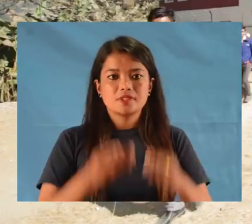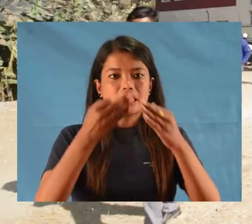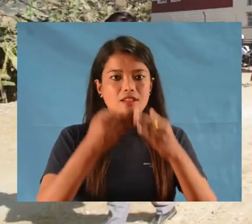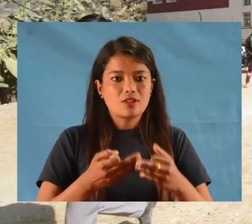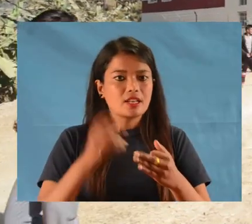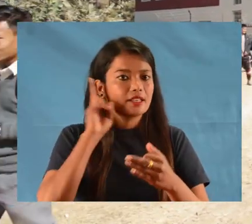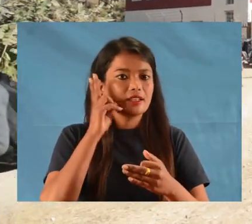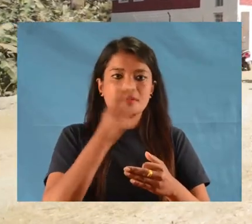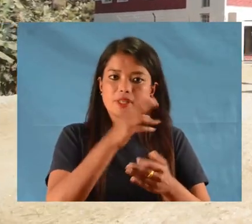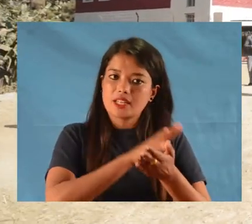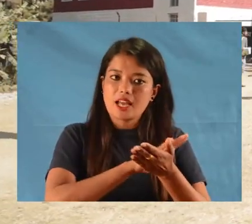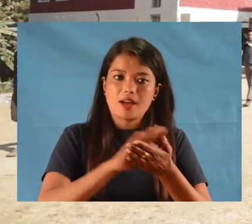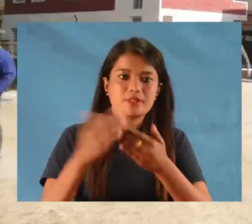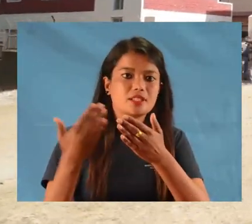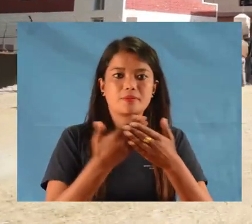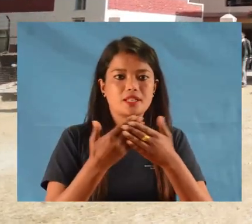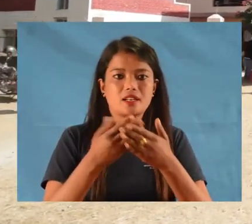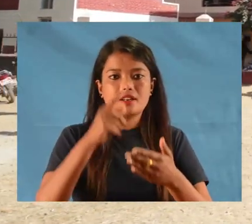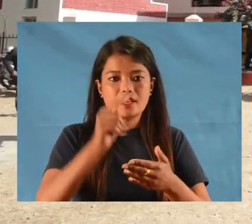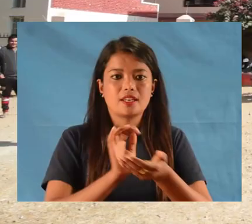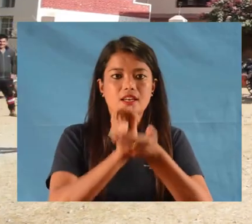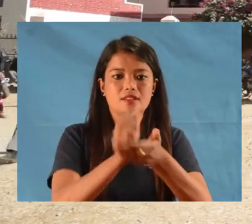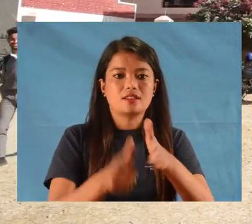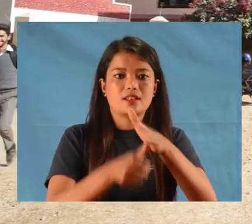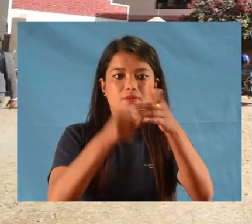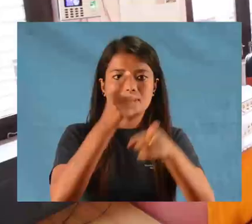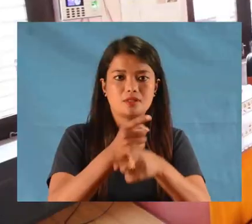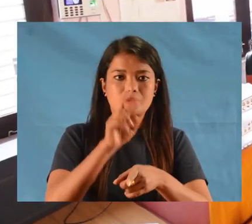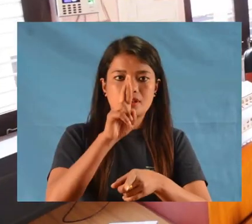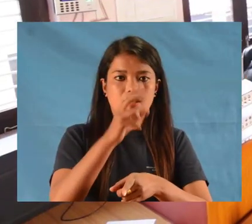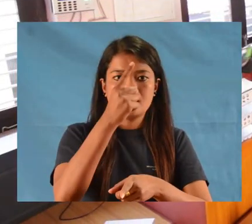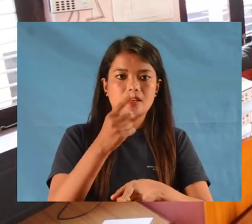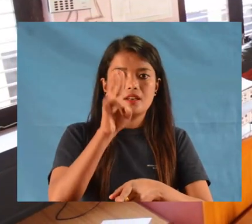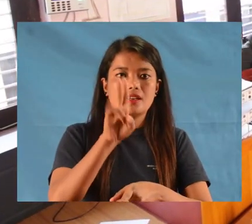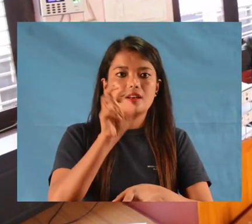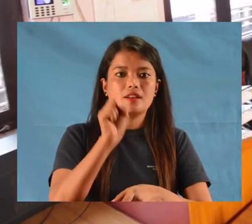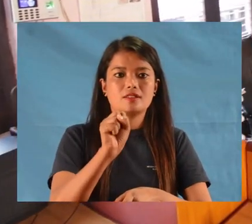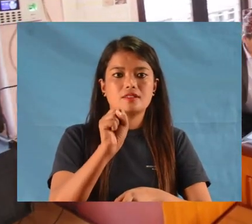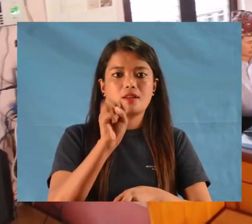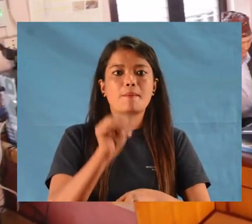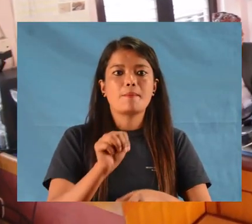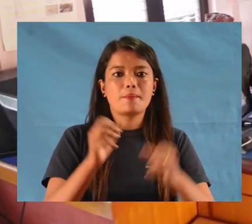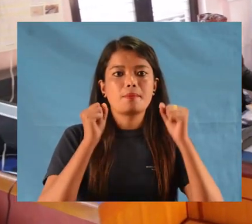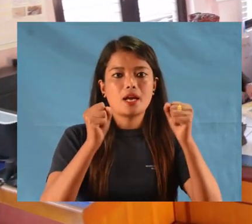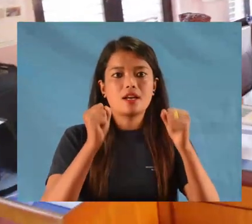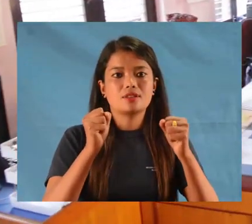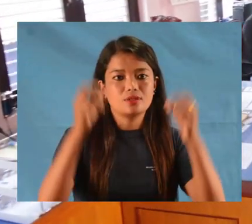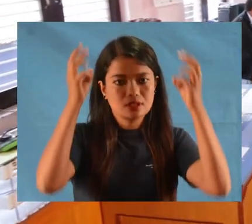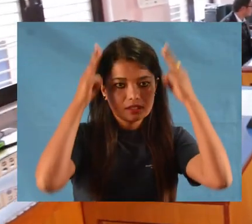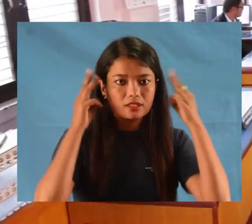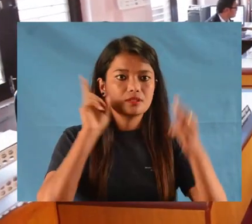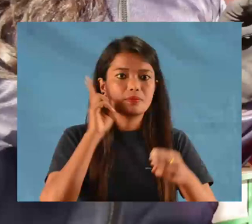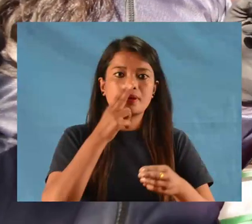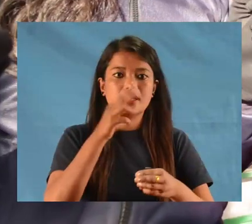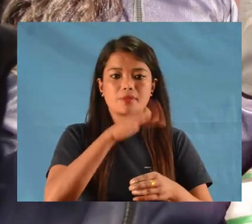द्धावलागीरी बहीरा आवासिये विध्यालाएका सहायक प्रधाना ध्यापक, रेशम बहादुर श्रीस बहीरा विध्यार्थी हरुको प्राक्टिकल